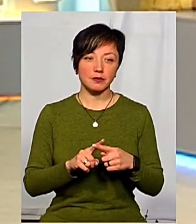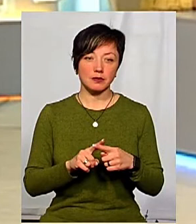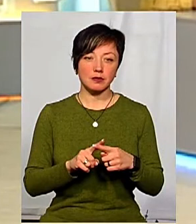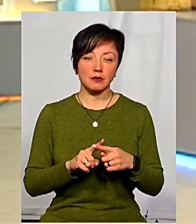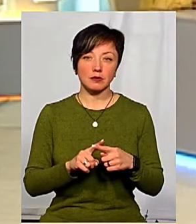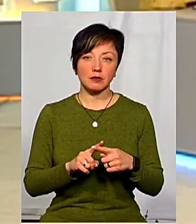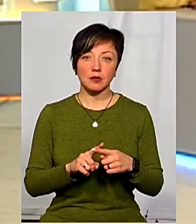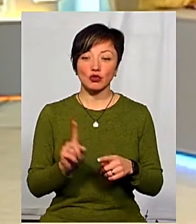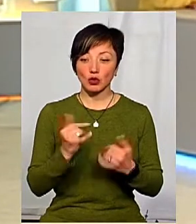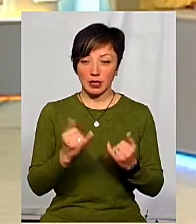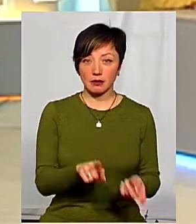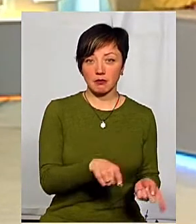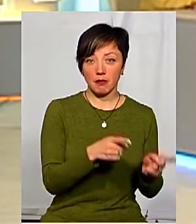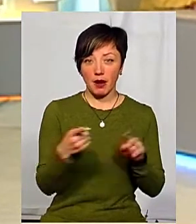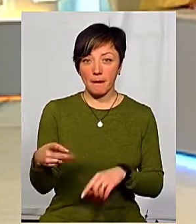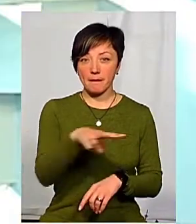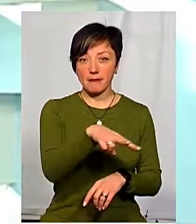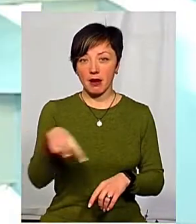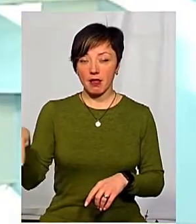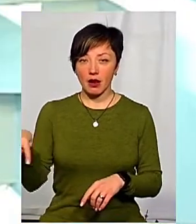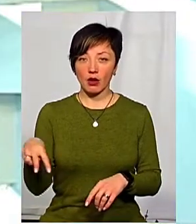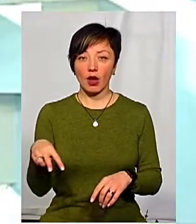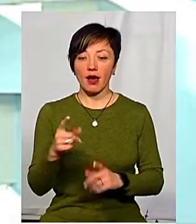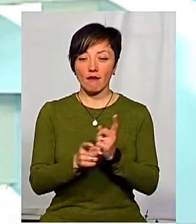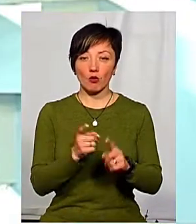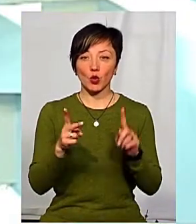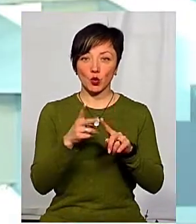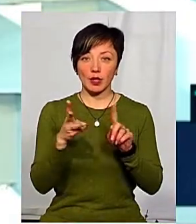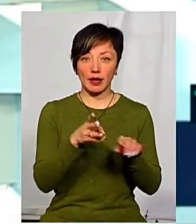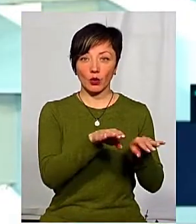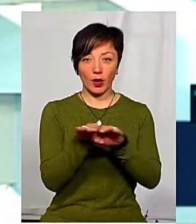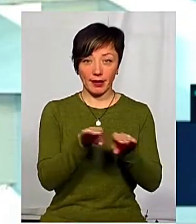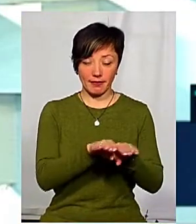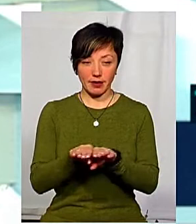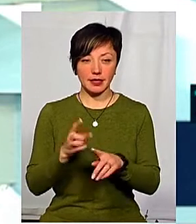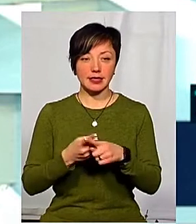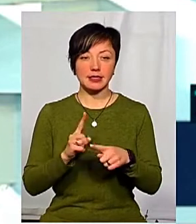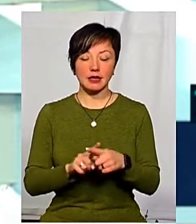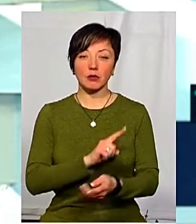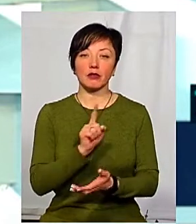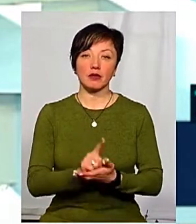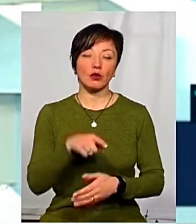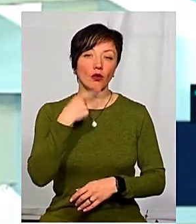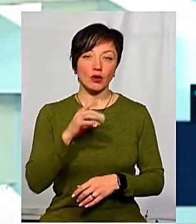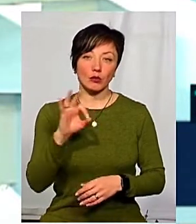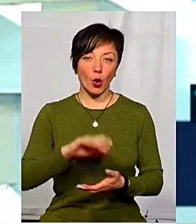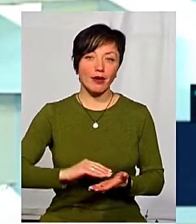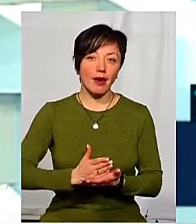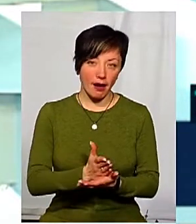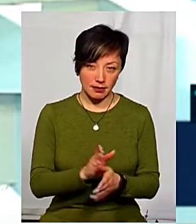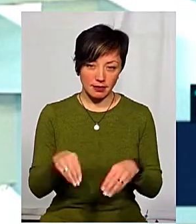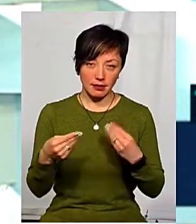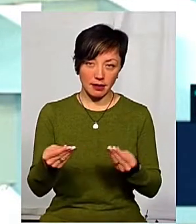ми переходимо зараз, паралельно з реформою другого і третього рівня, це ми повинні говорити про